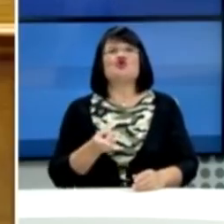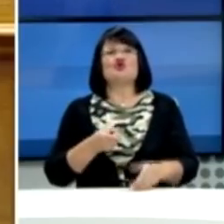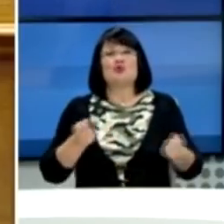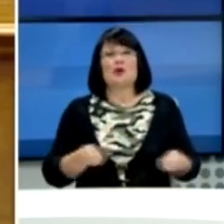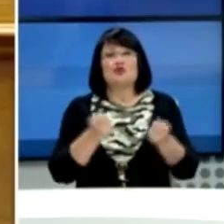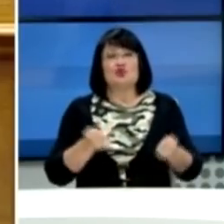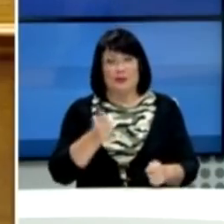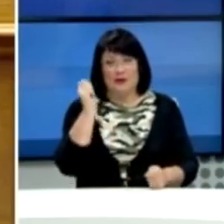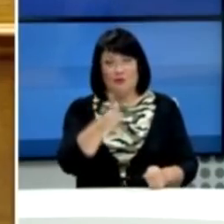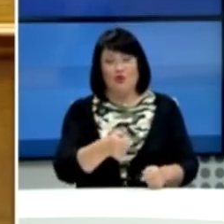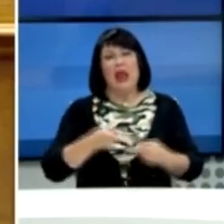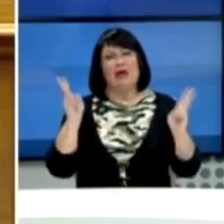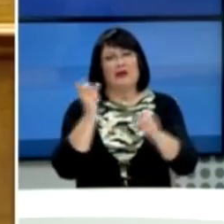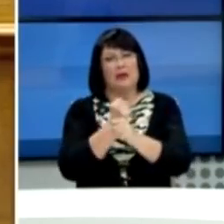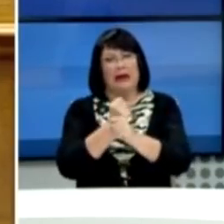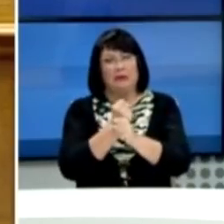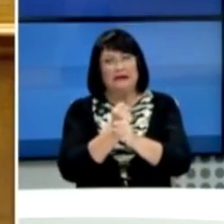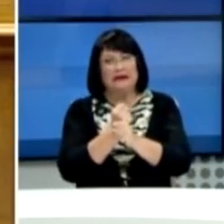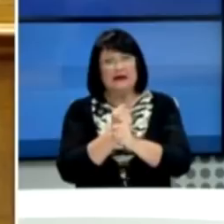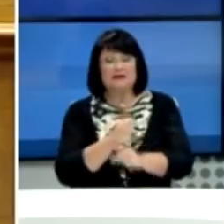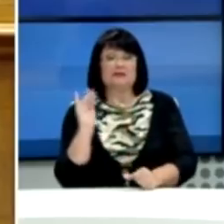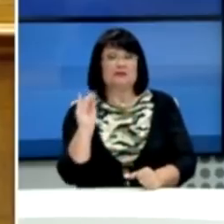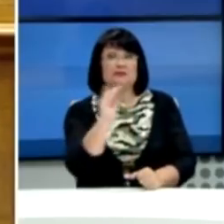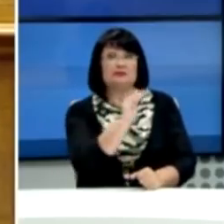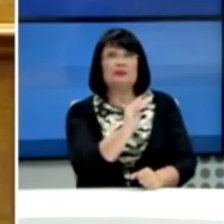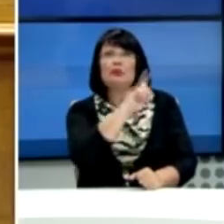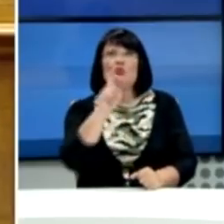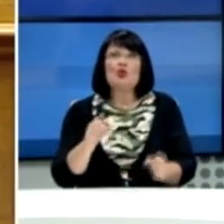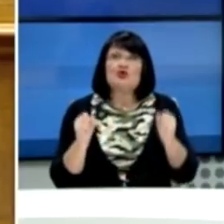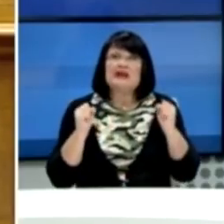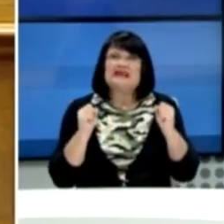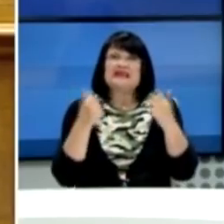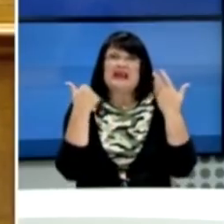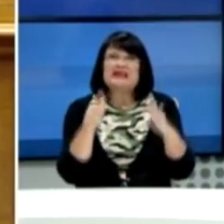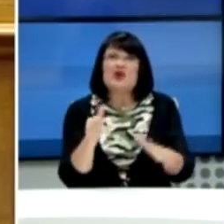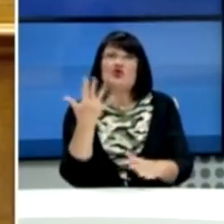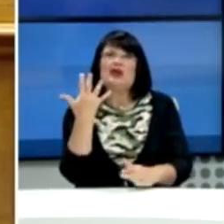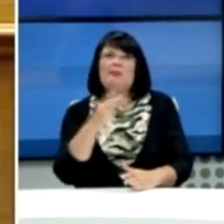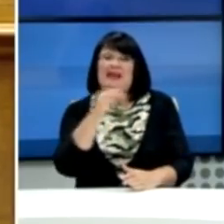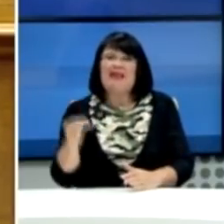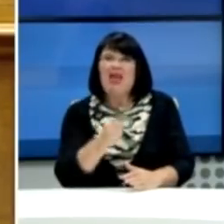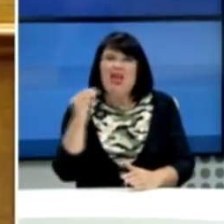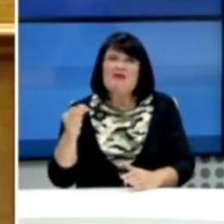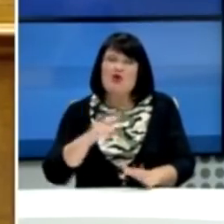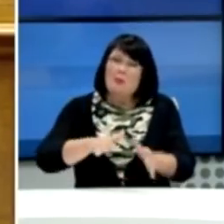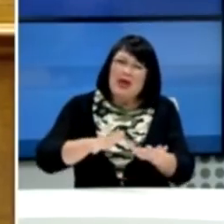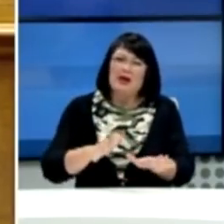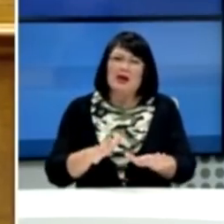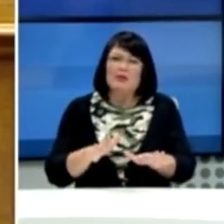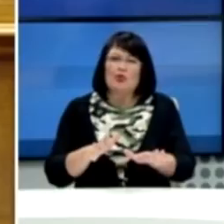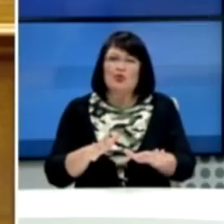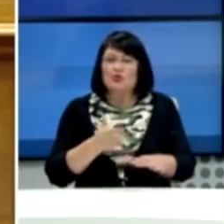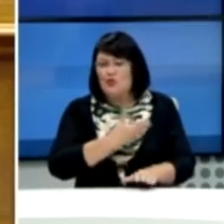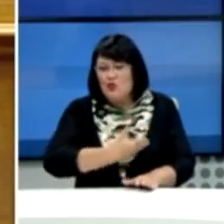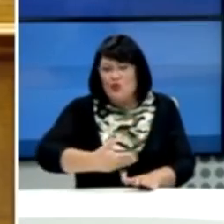και αυτοαπασχολουμένων επαγγελματιών κλήθηκε να επιβιώσει με 605 ευρώ κατά μέσο όρο για